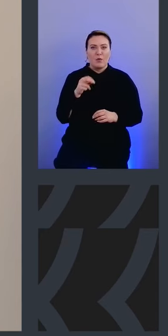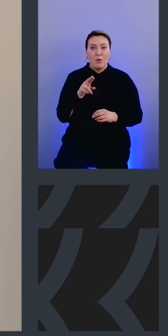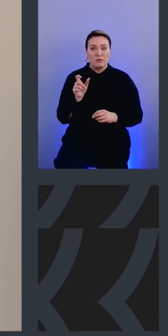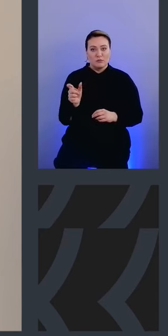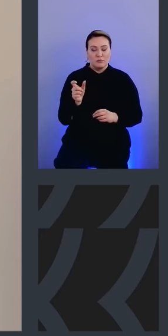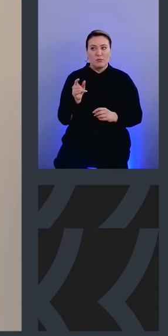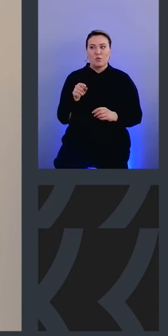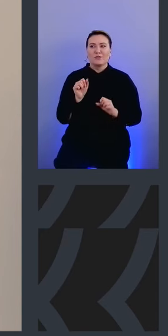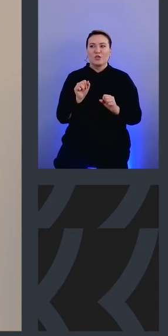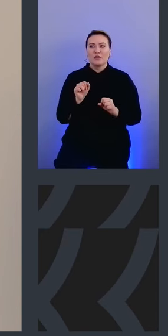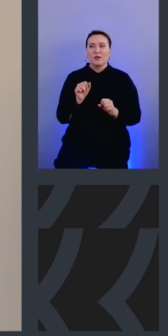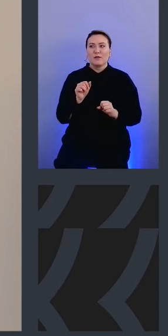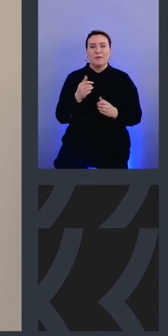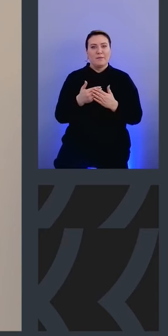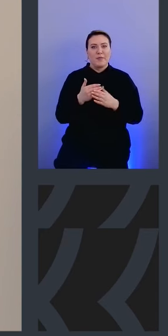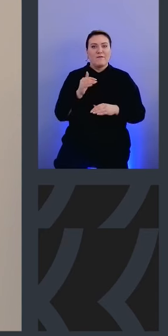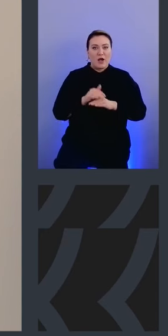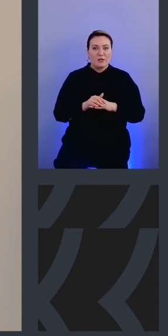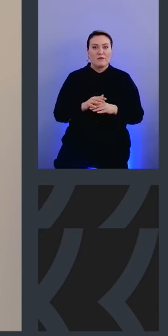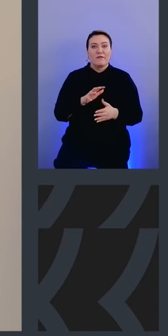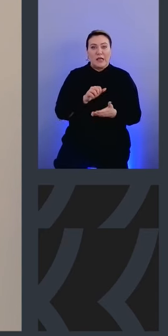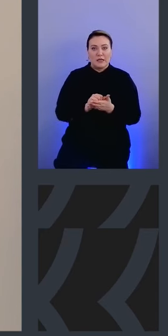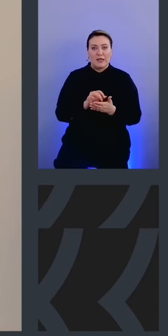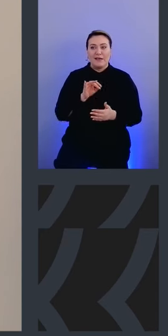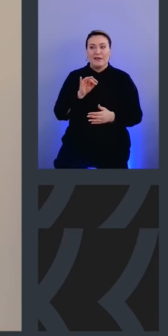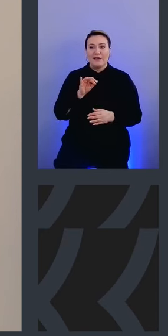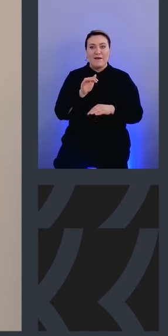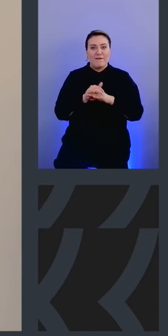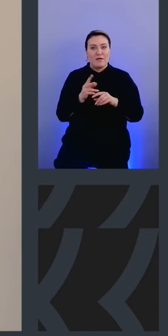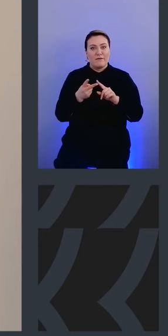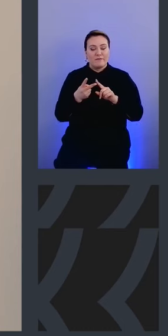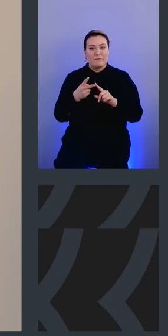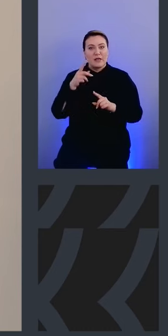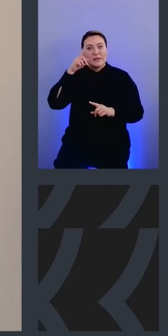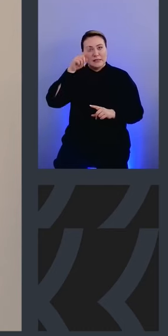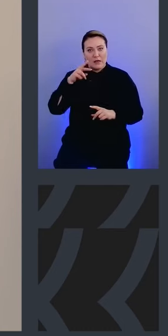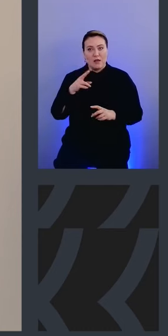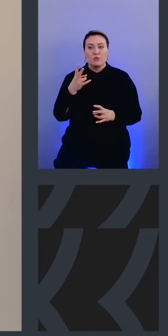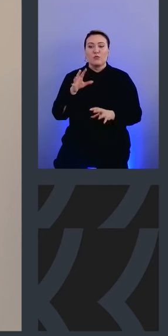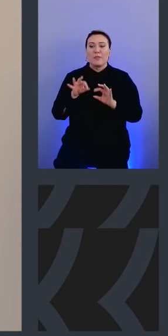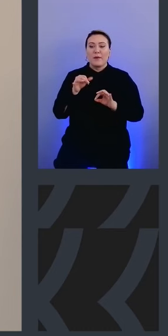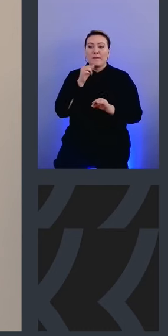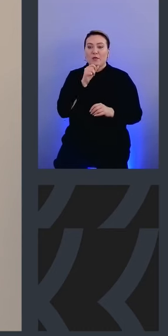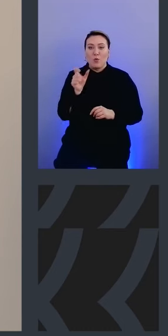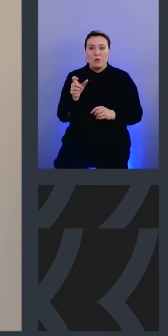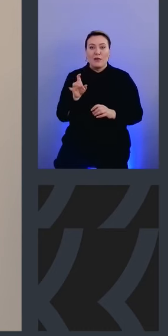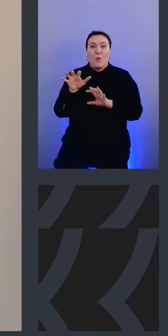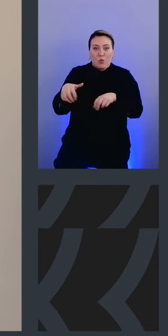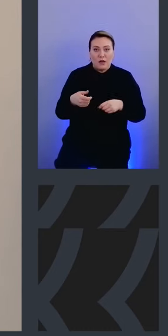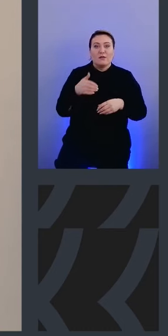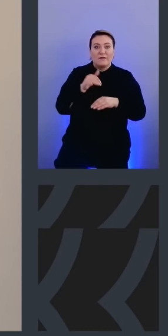защита, во-первых, фактором владения и фактором знания. Да, нужно будет подобрать пин-код и нужно будет украсть у тебя